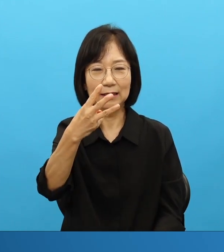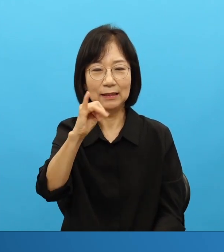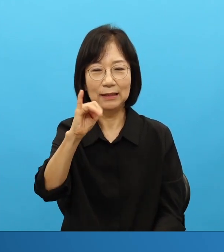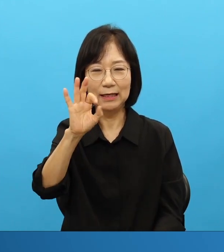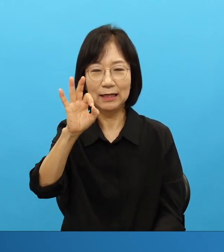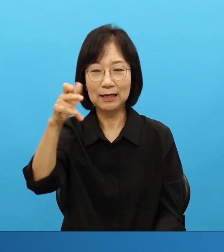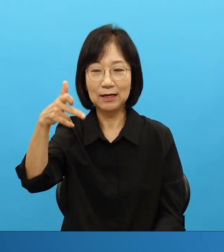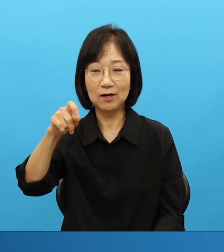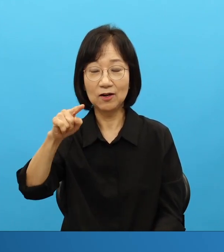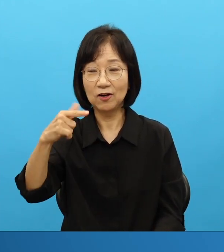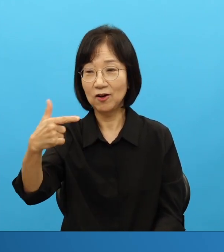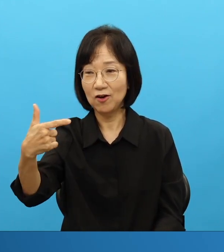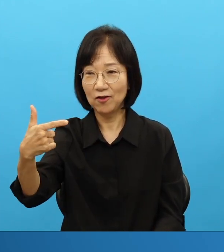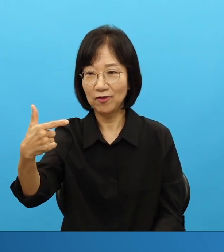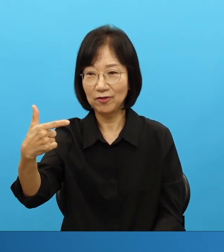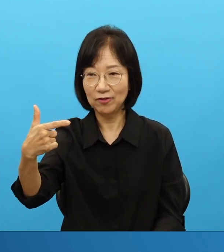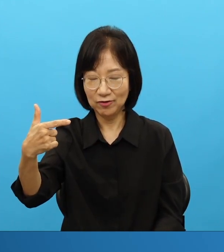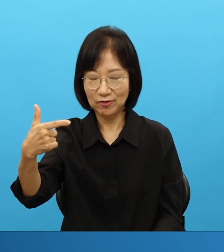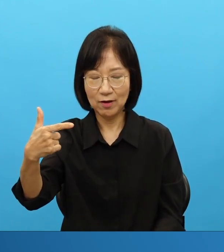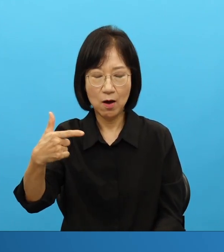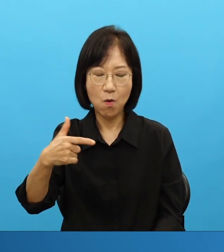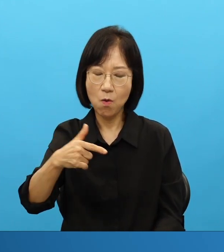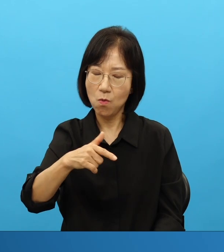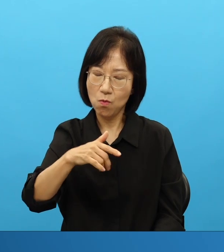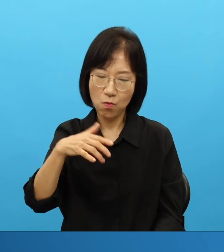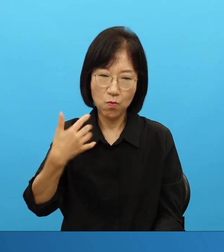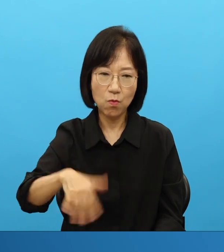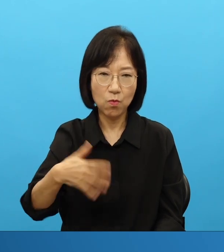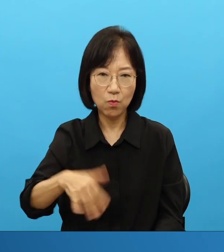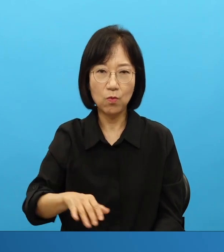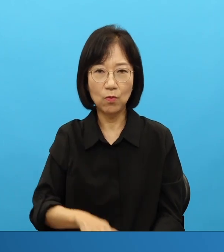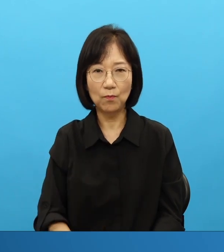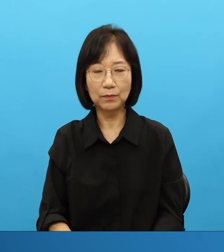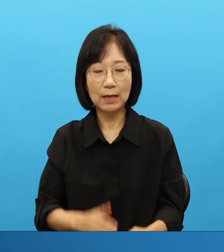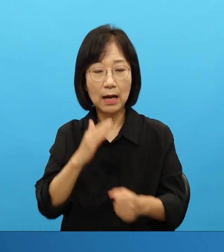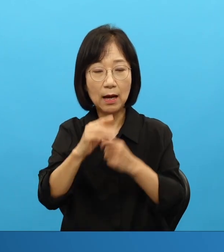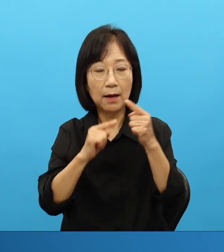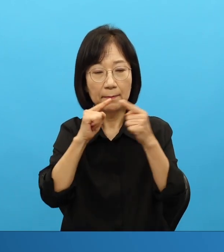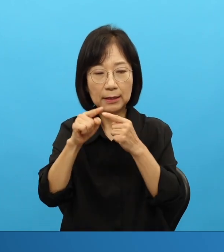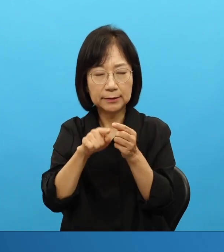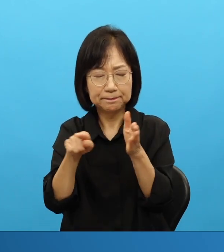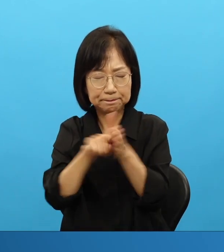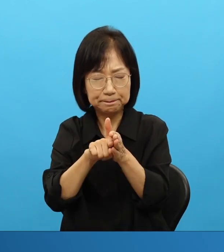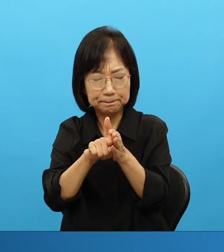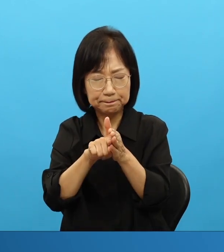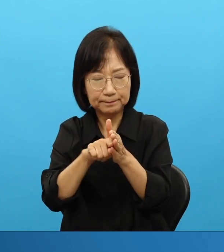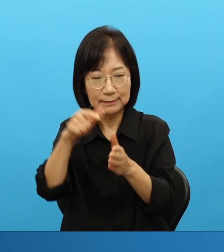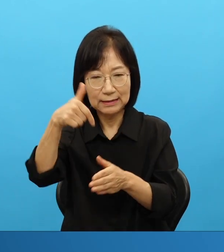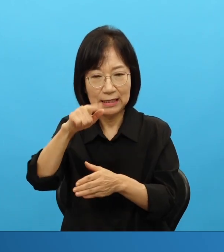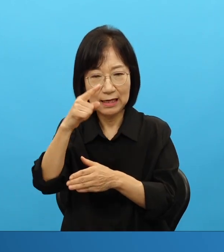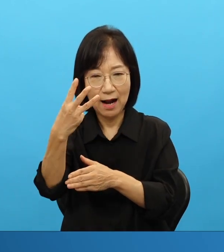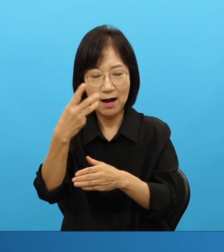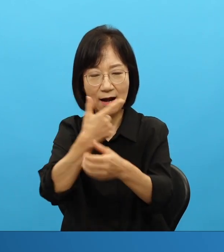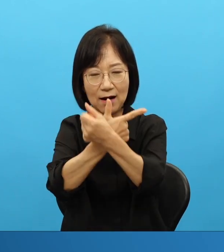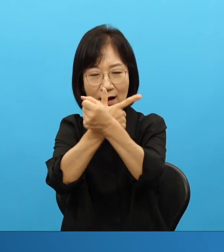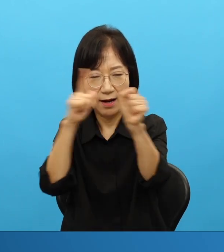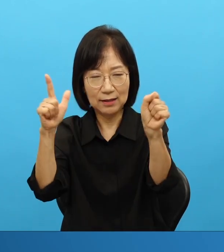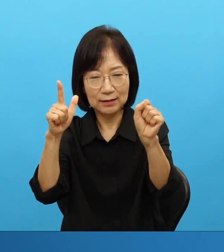Lincoln. 어마어마한 사건이고 우리가. Amazing thing. 갈라디아 3장 28절 딱 붙잡은 거예요. He held on to Galatians